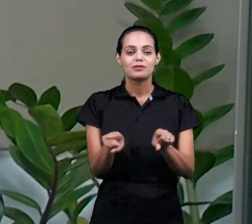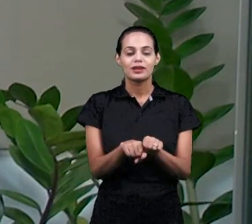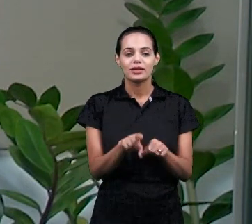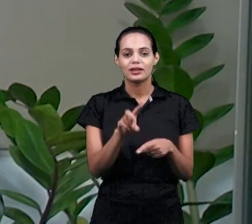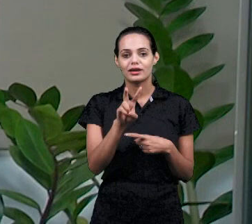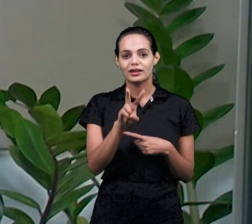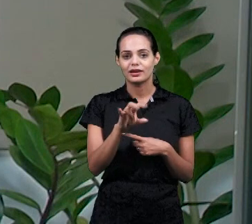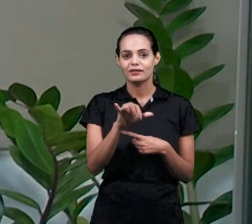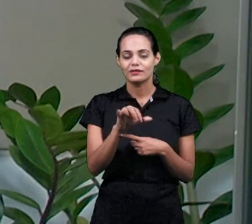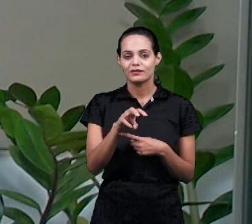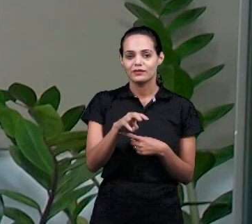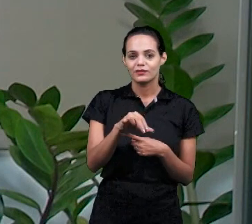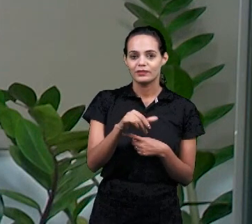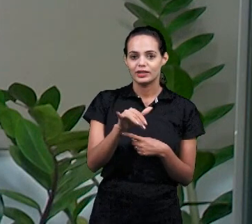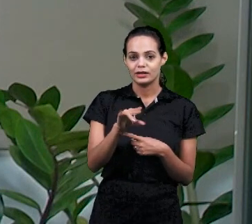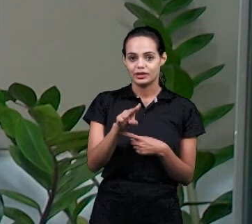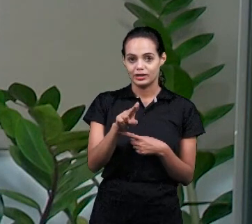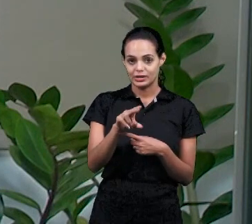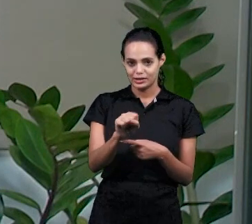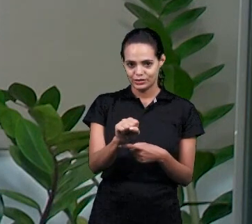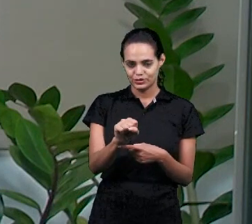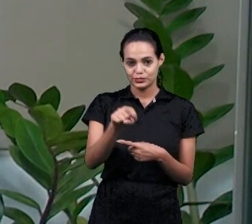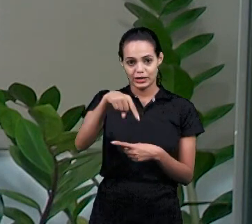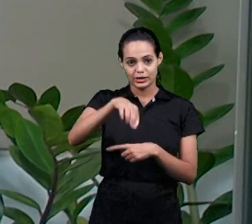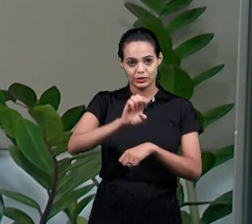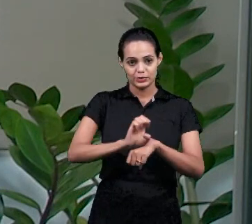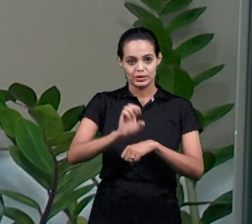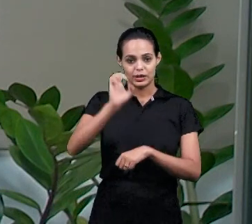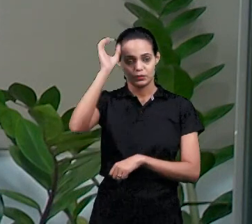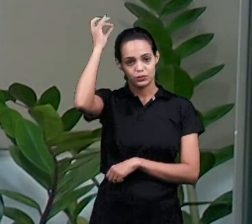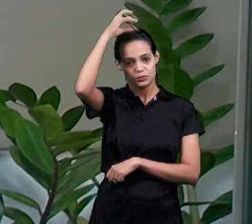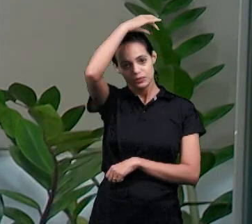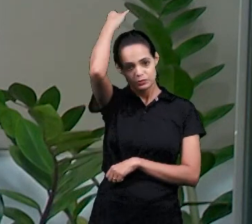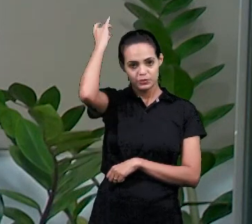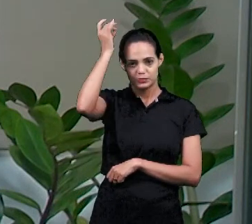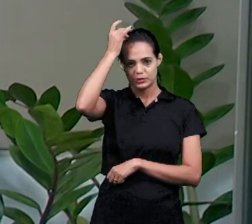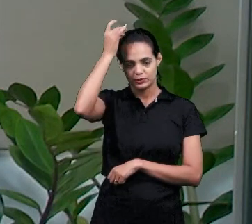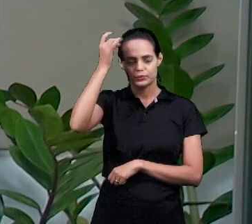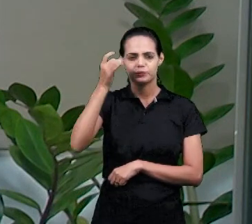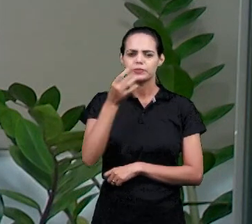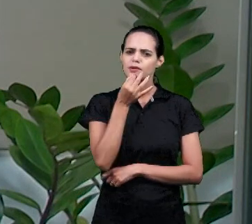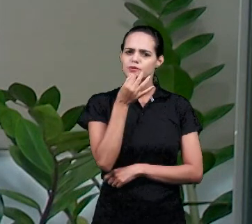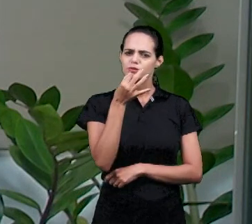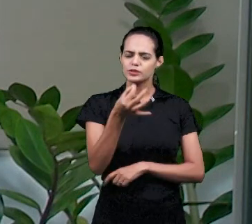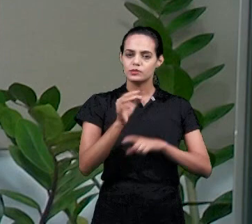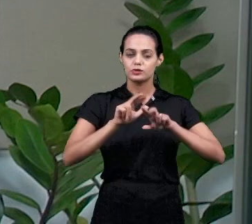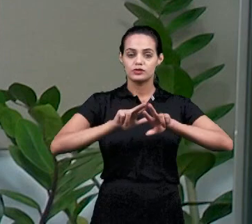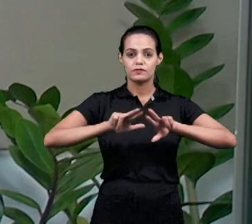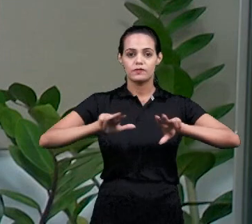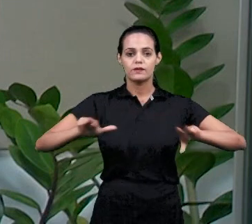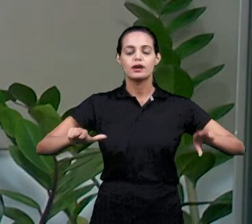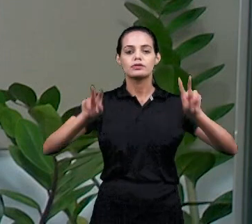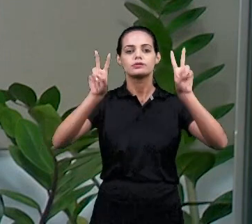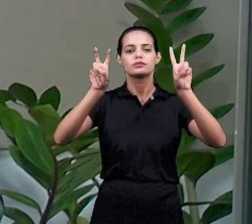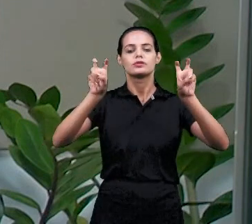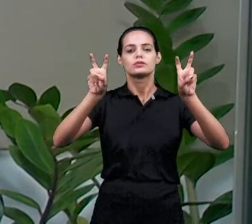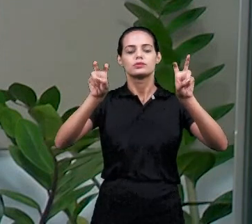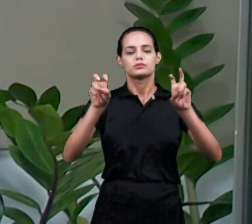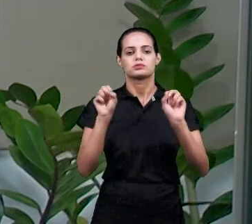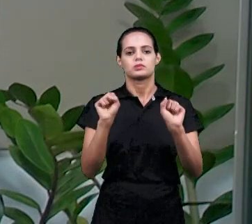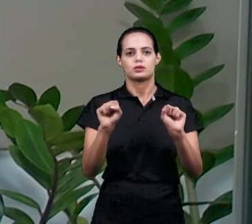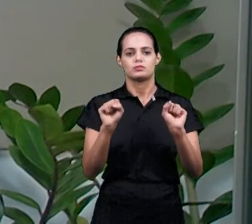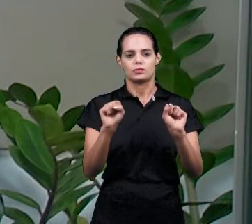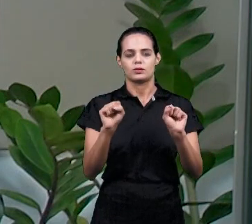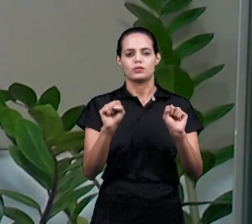Vinicius, quelqu'un de l'état du Espírito Santo. Il a fait une suggestion de plusieurs sujets ici qui peuvent être apportés d'intérêt de